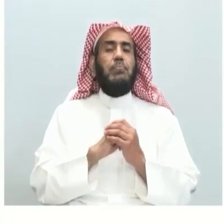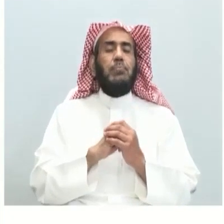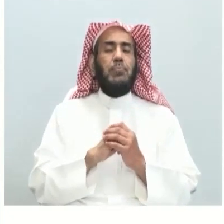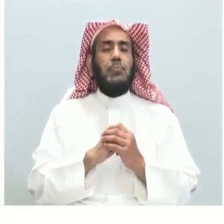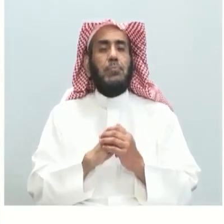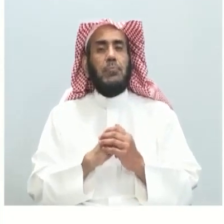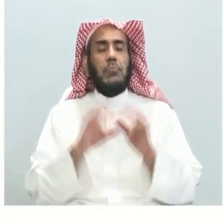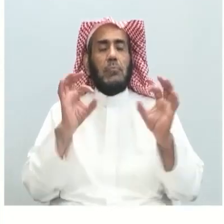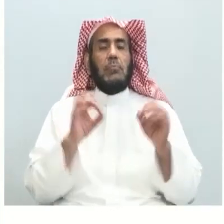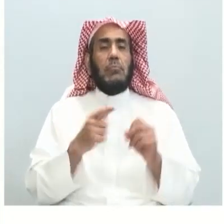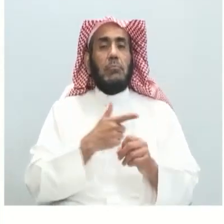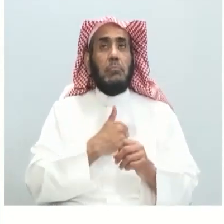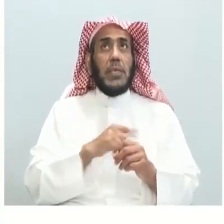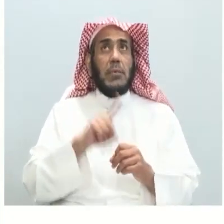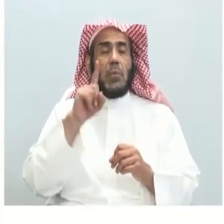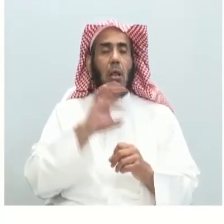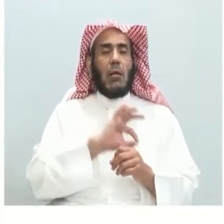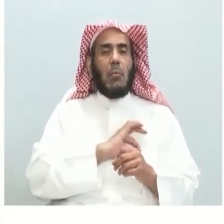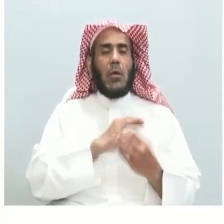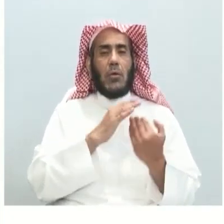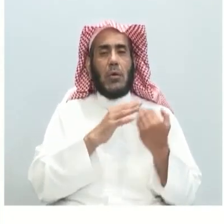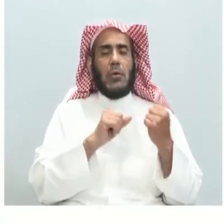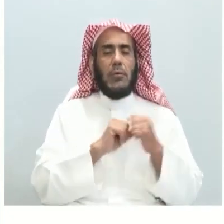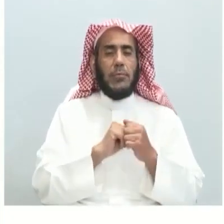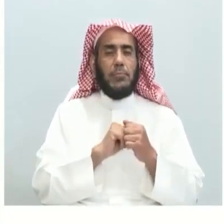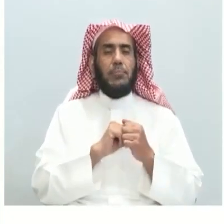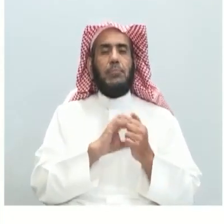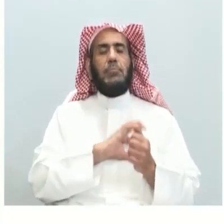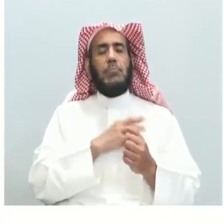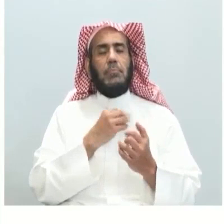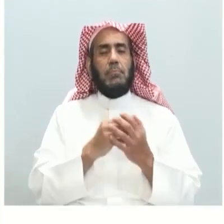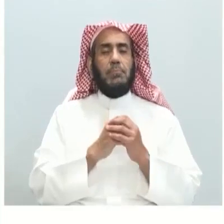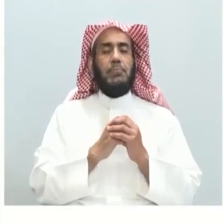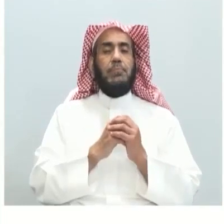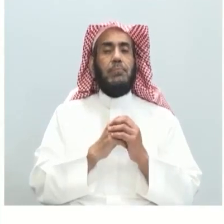الرجيم بسم الله الرحمن الرحيم